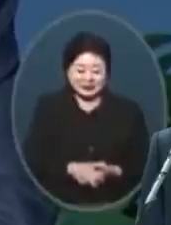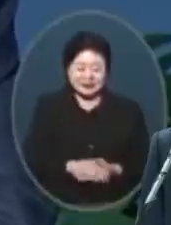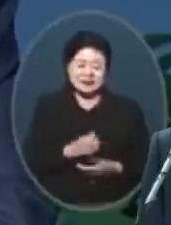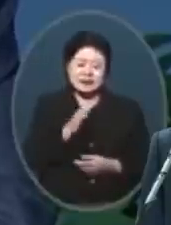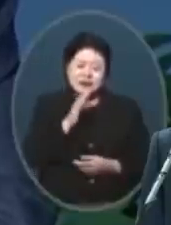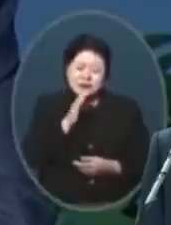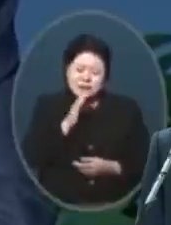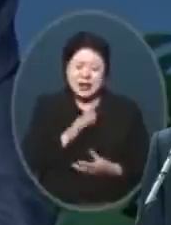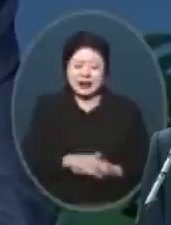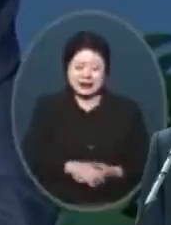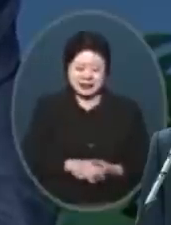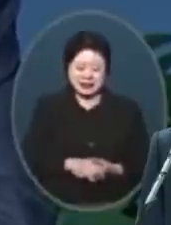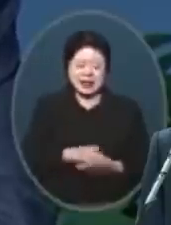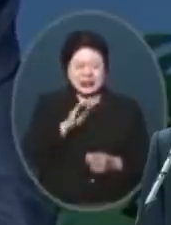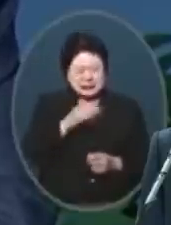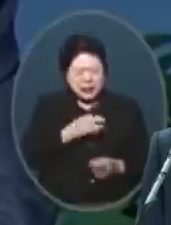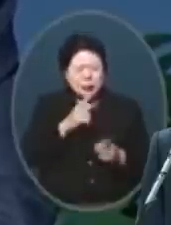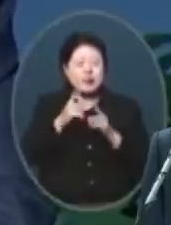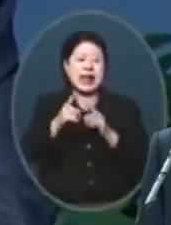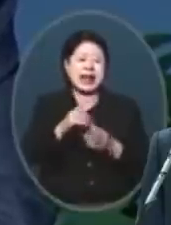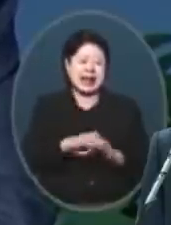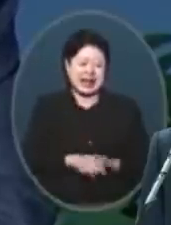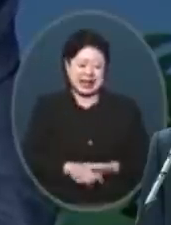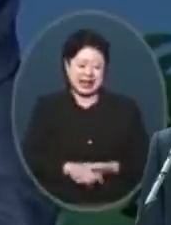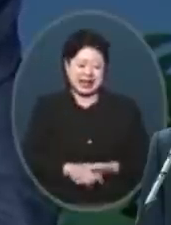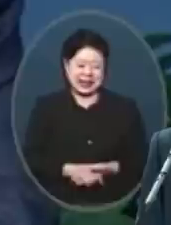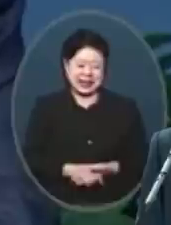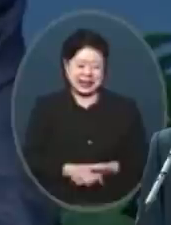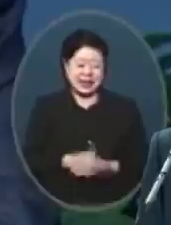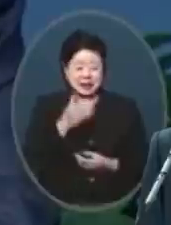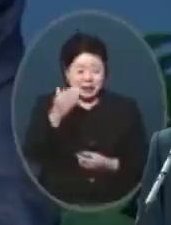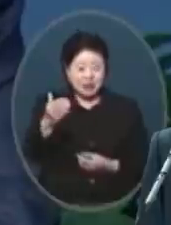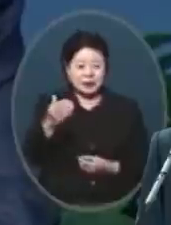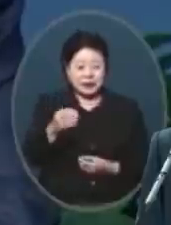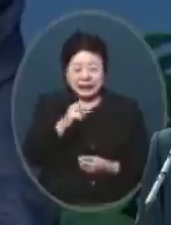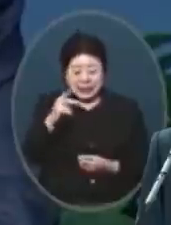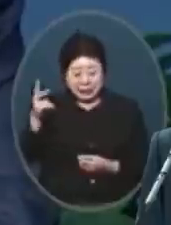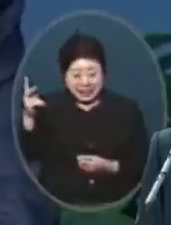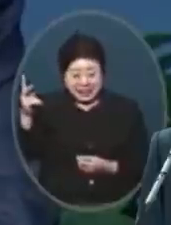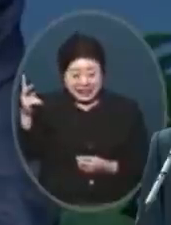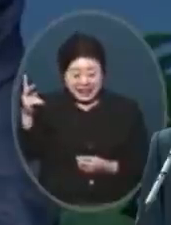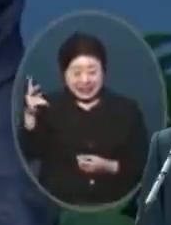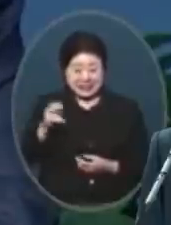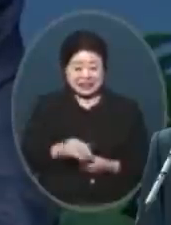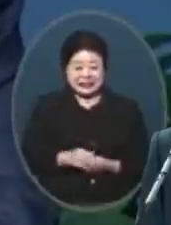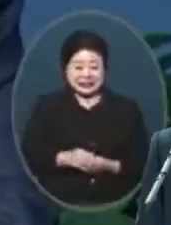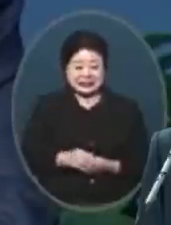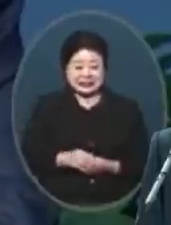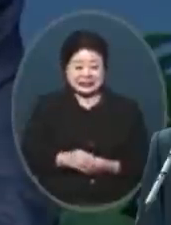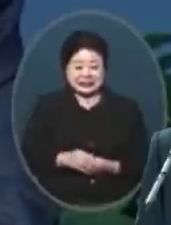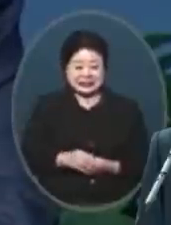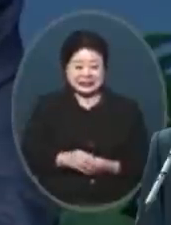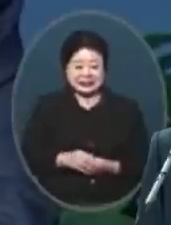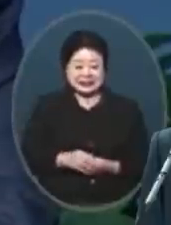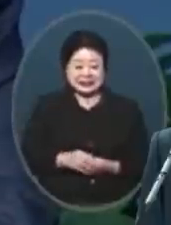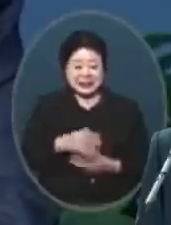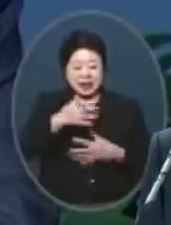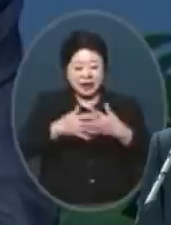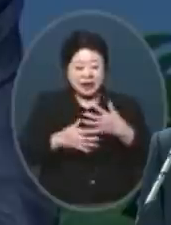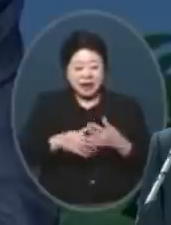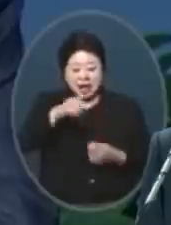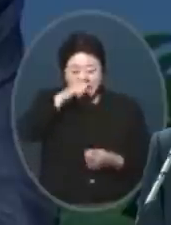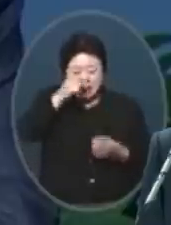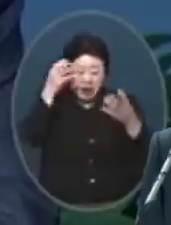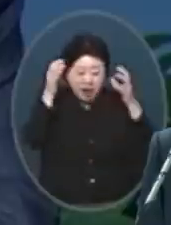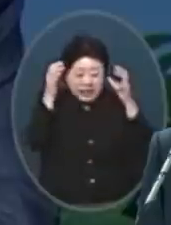정말 잘못된 말입니다. 여러분 텔레비 자선 광고에 보면 아프리카에 있는